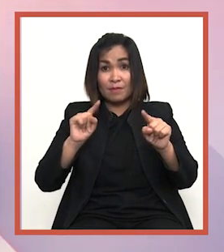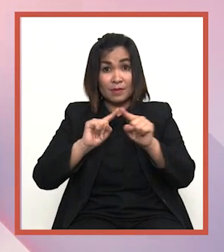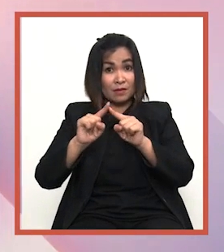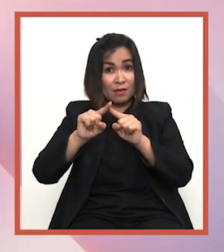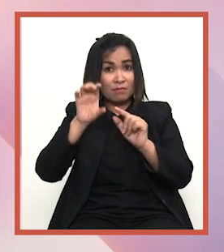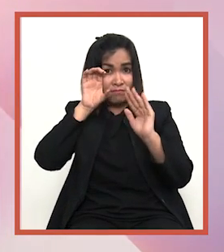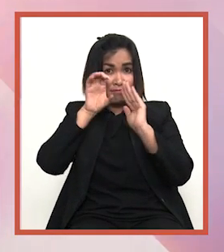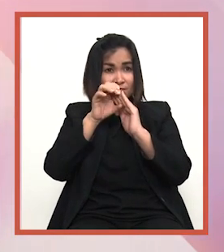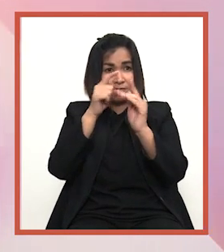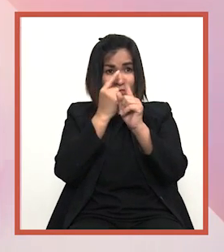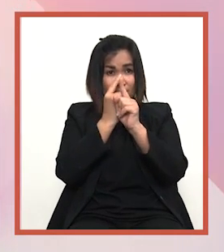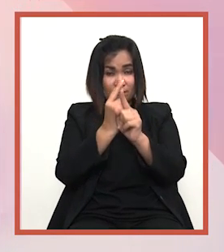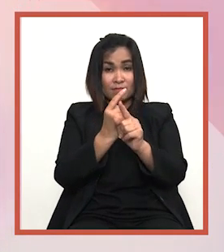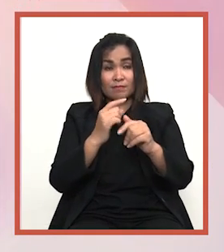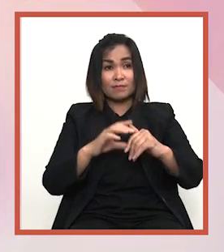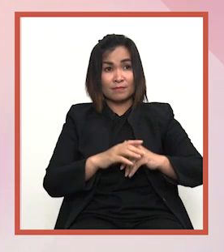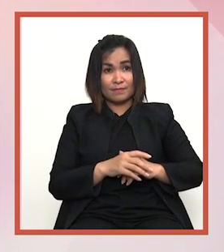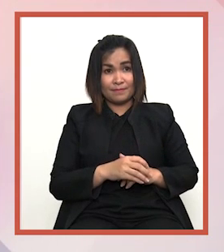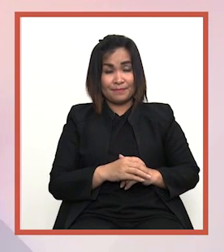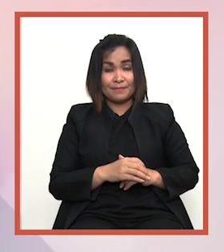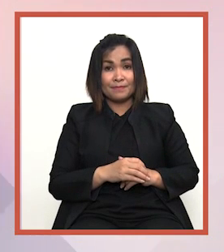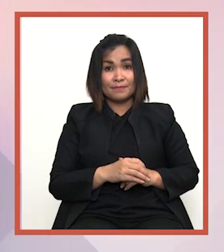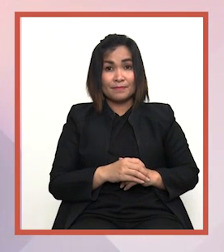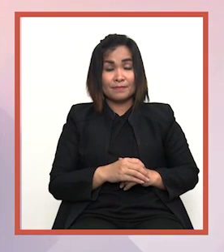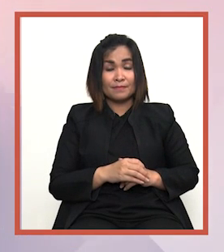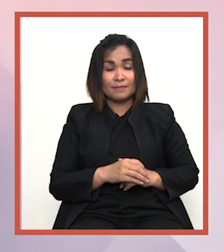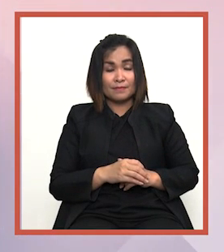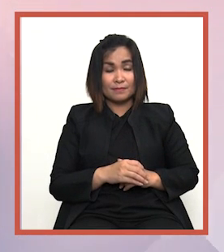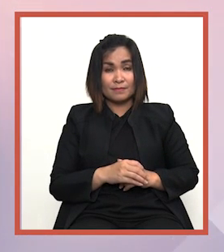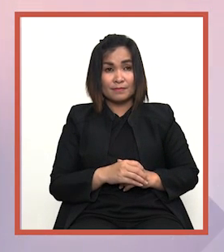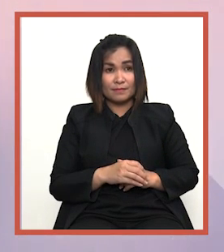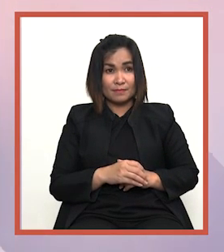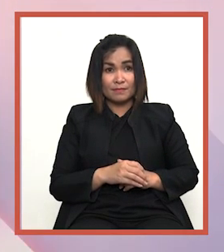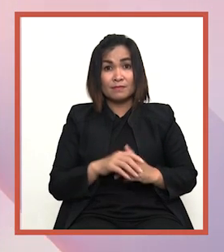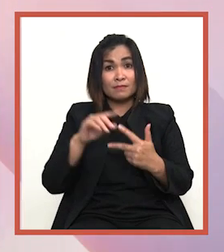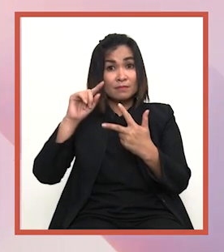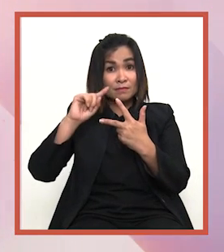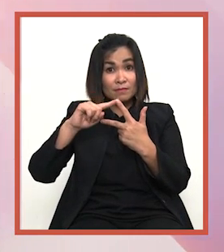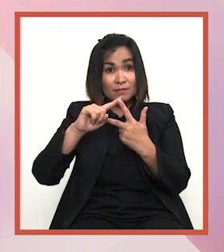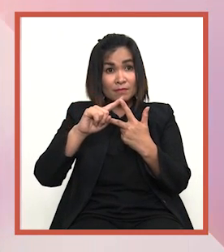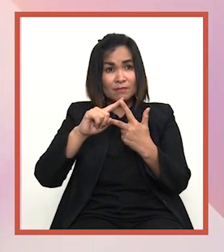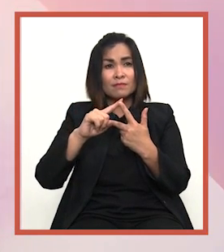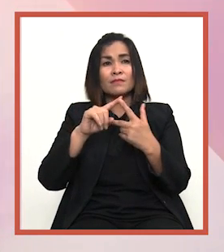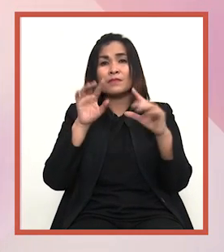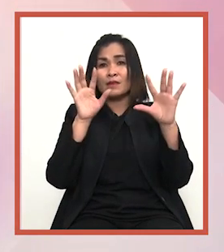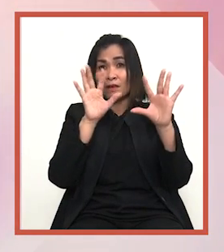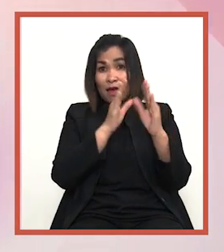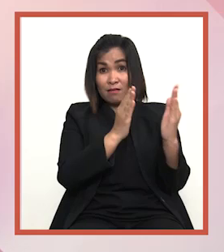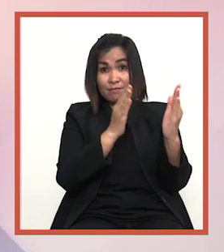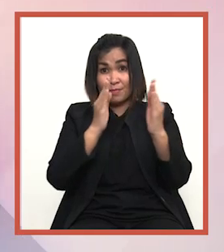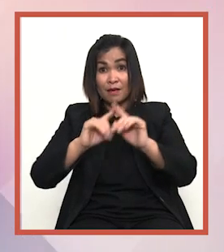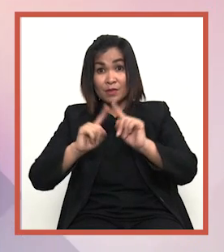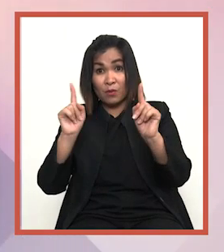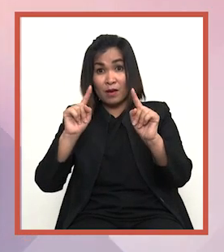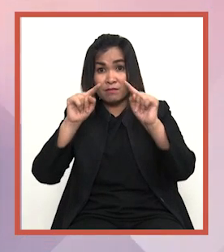เป็นคล้ายๆกับสัญลักษณ์ของสวิตช์นั่นเองนะครับ แบบการทำงานก็เหมือนกันครับแค่ตัดกล่องอุป